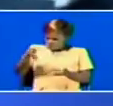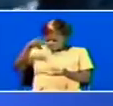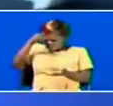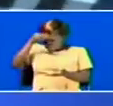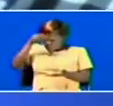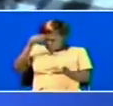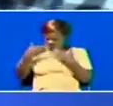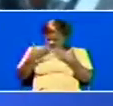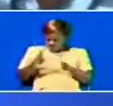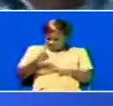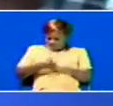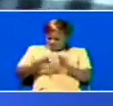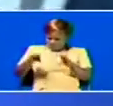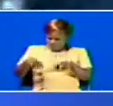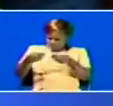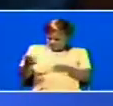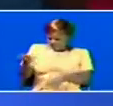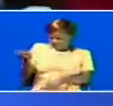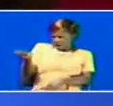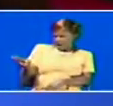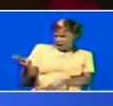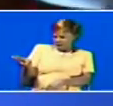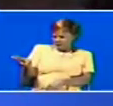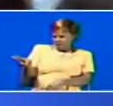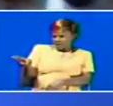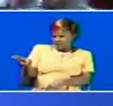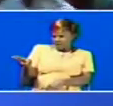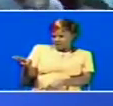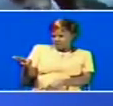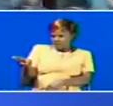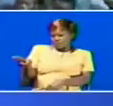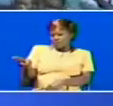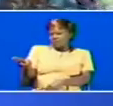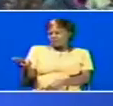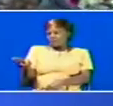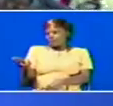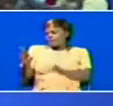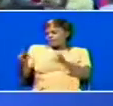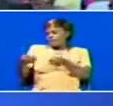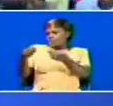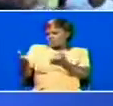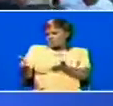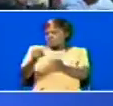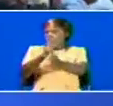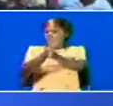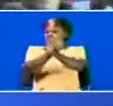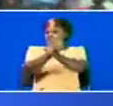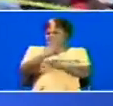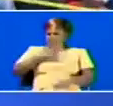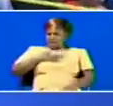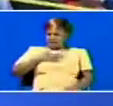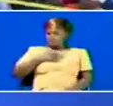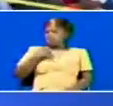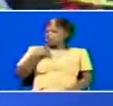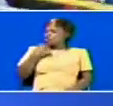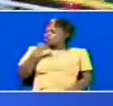Na tukikupa silaha ambazo ni silaha zetu kama wananchi, tunakupa wewe utulinde sisi. Hatukupi